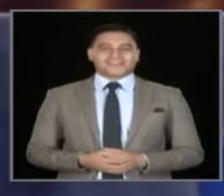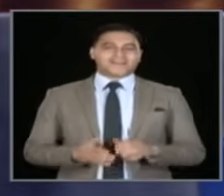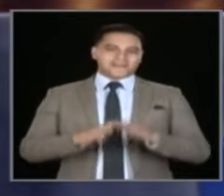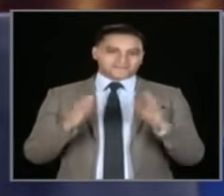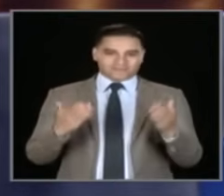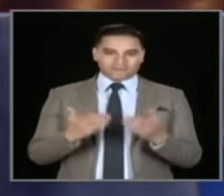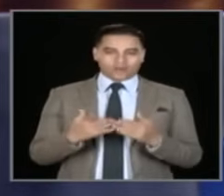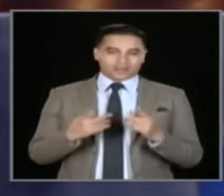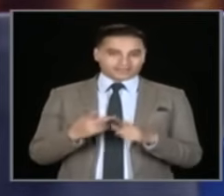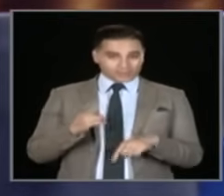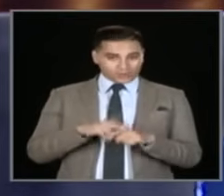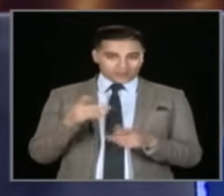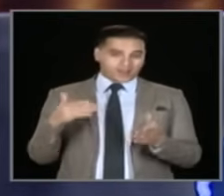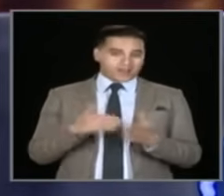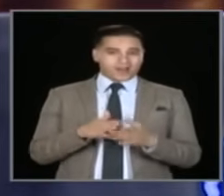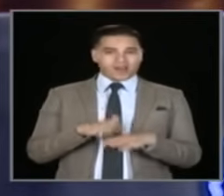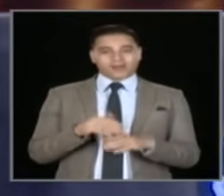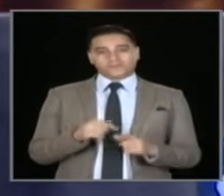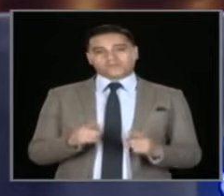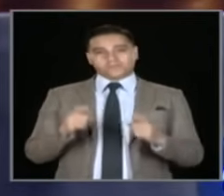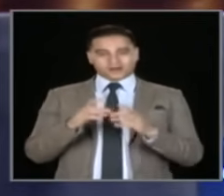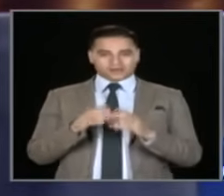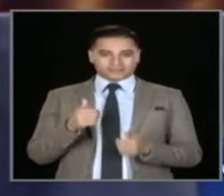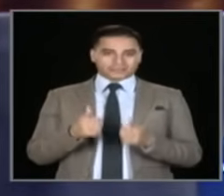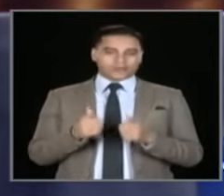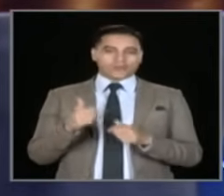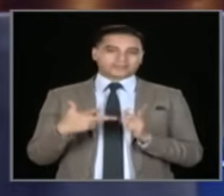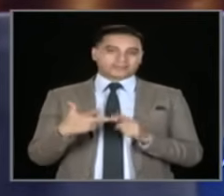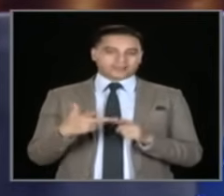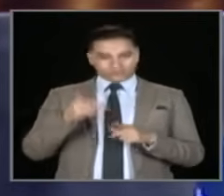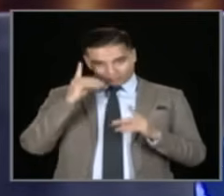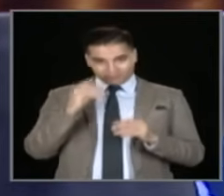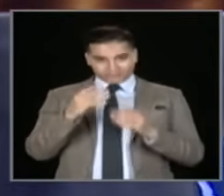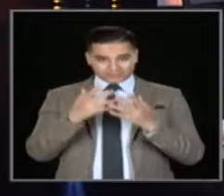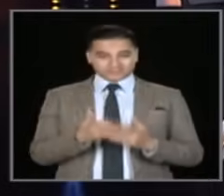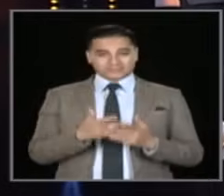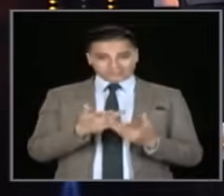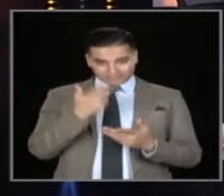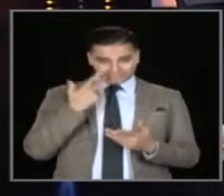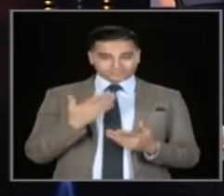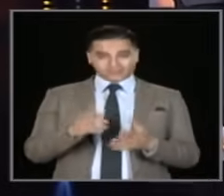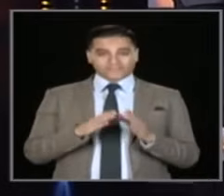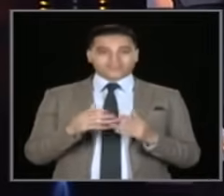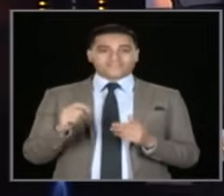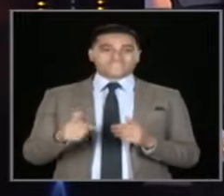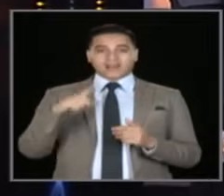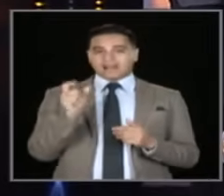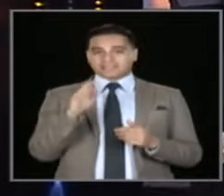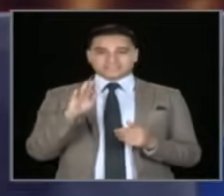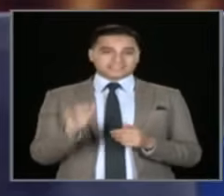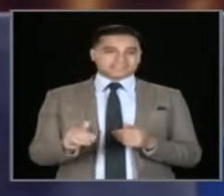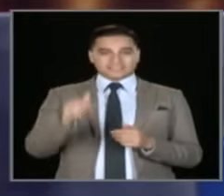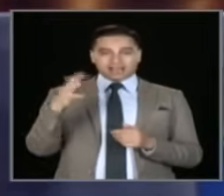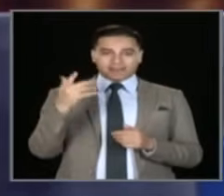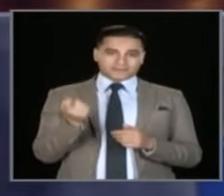المجموعة الثانية وآخر مباراة الجولة الثالثة، وأفكركم بالنتيجة. فالنسيا متقدمين